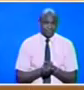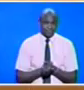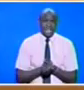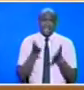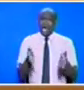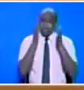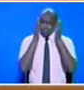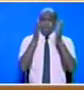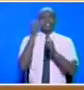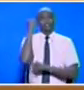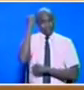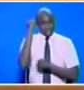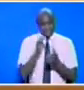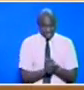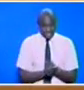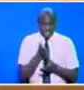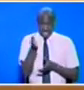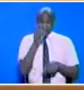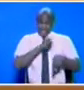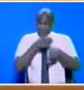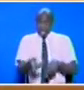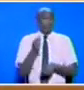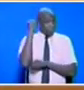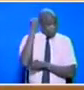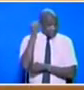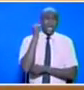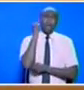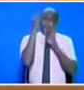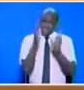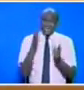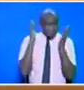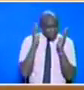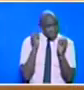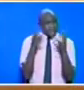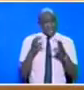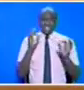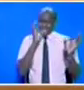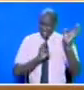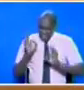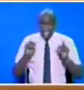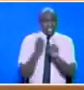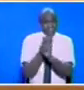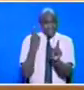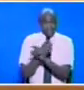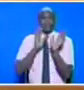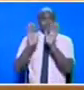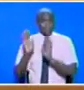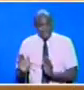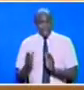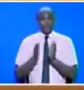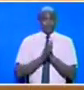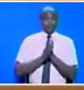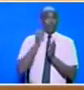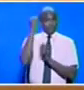Tuangazie siasa sasa, ambapo msimu huu wa siasa wanasiasa huwa na mbinu tofauti za kuuza sera pamoja na kupigia debe vyama